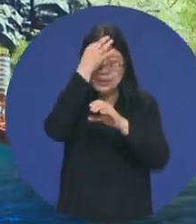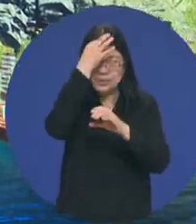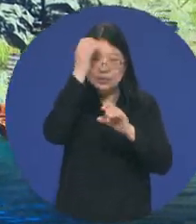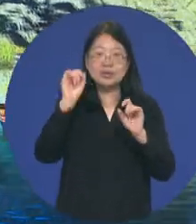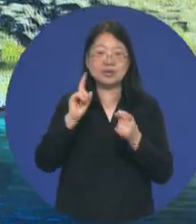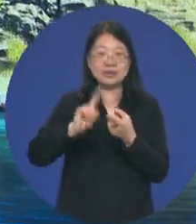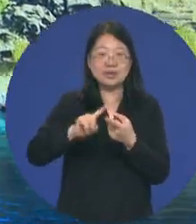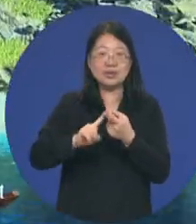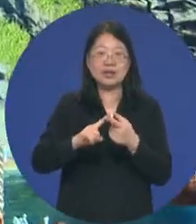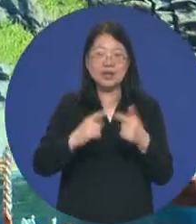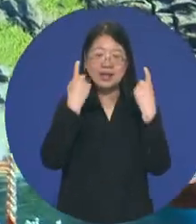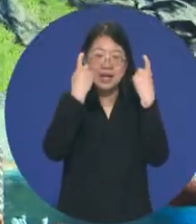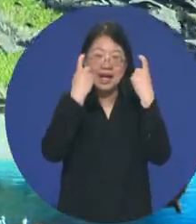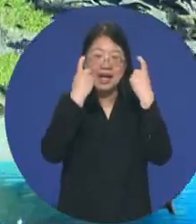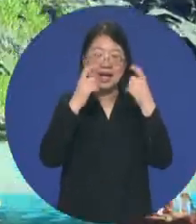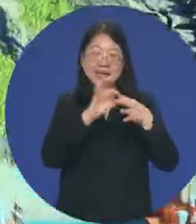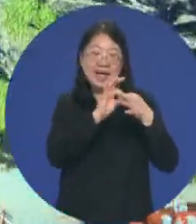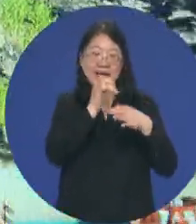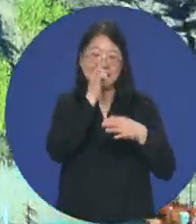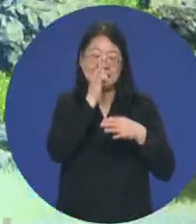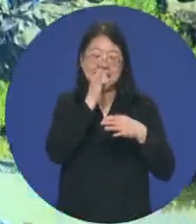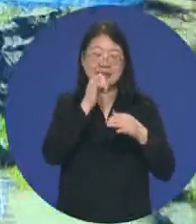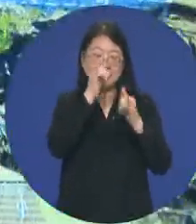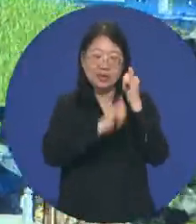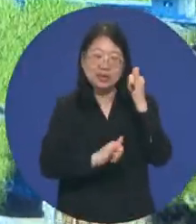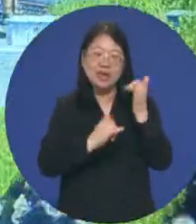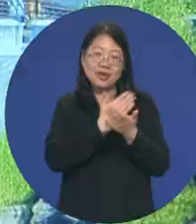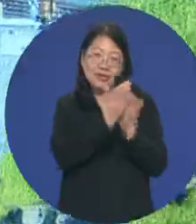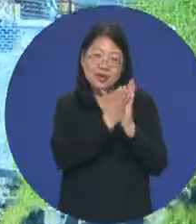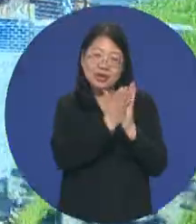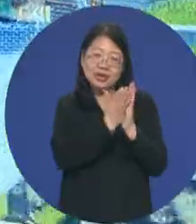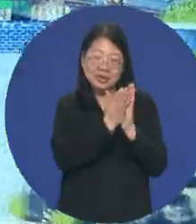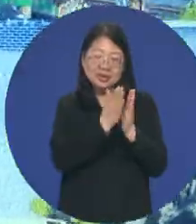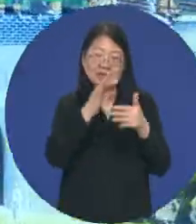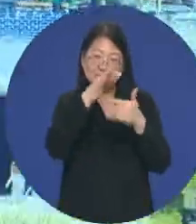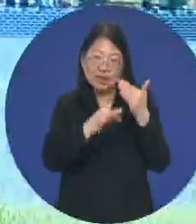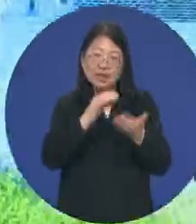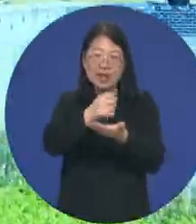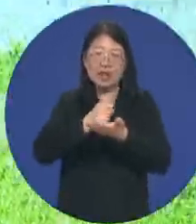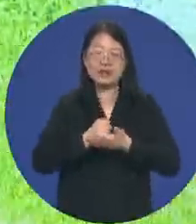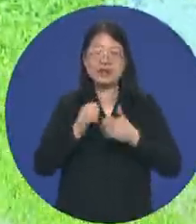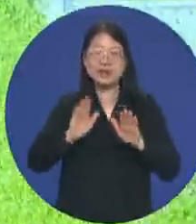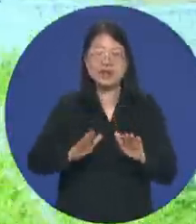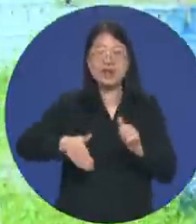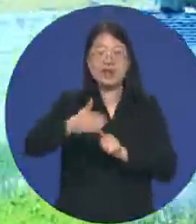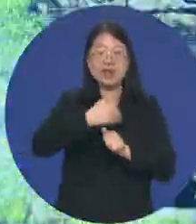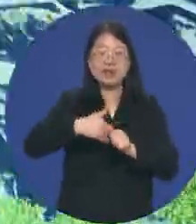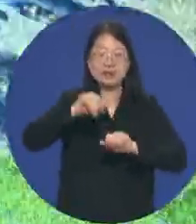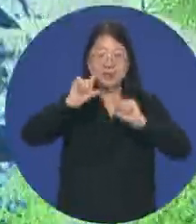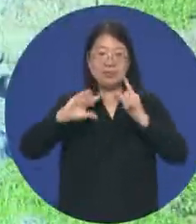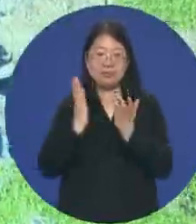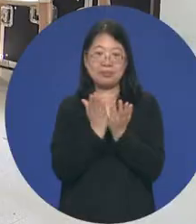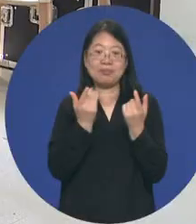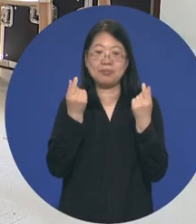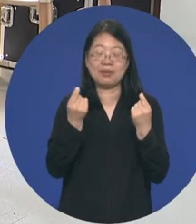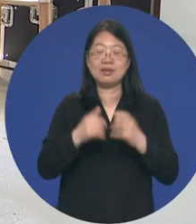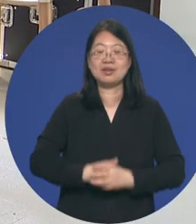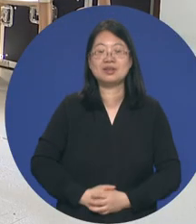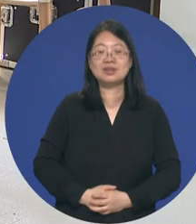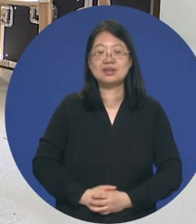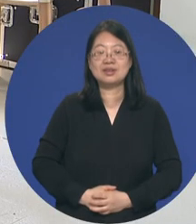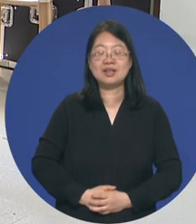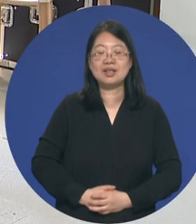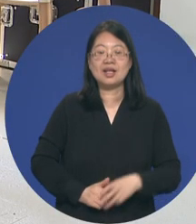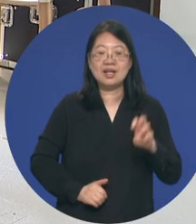유지하면서 관광지 얽힌 역사와 비화 설화 등의 가장 컨텐츠로 제작해 현실 이미지에 적용했습니다